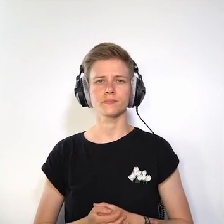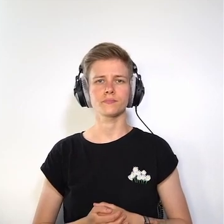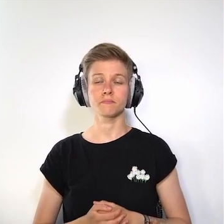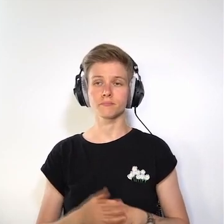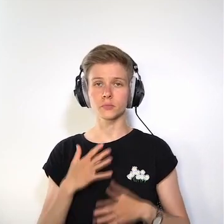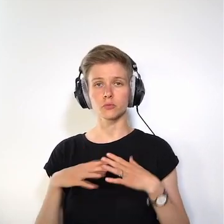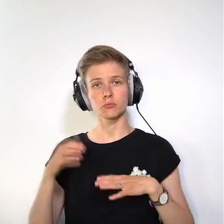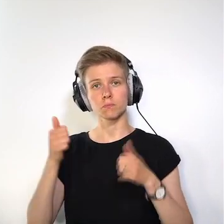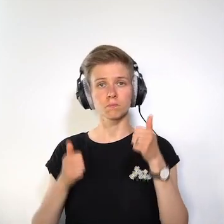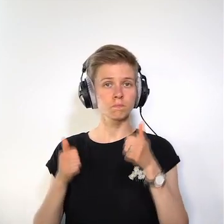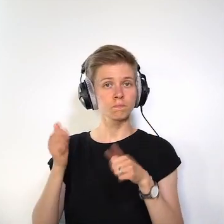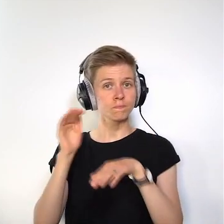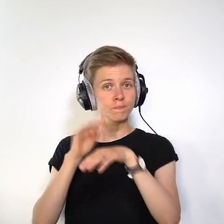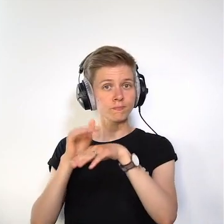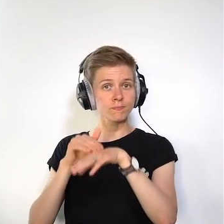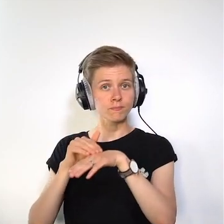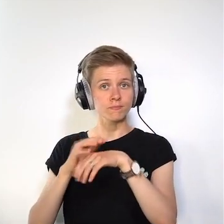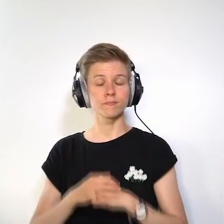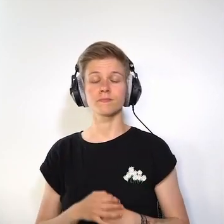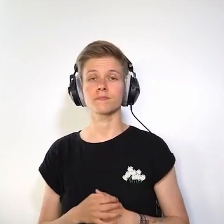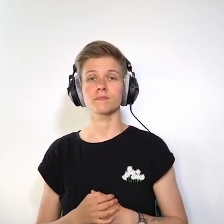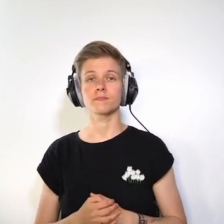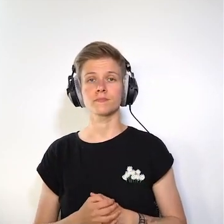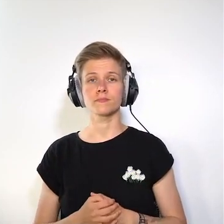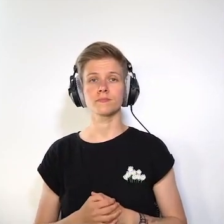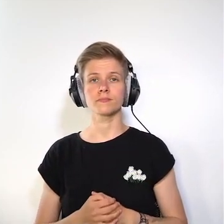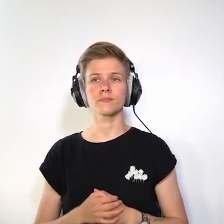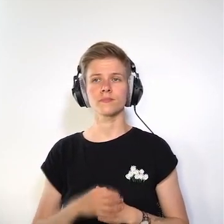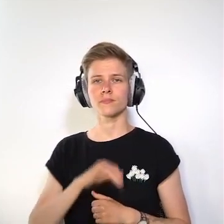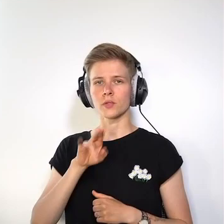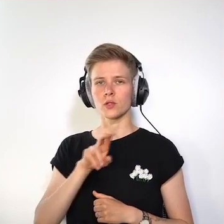Haluatko jompikumpi kommentoida tätä asiaa? Ollilla on paljon